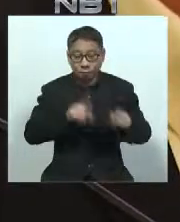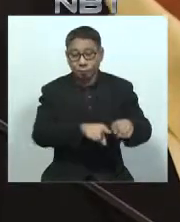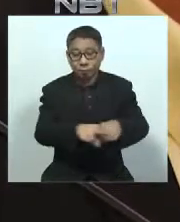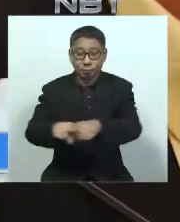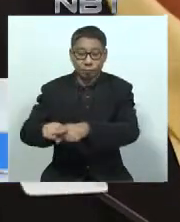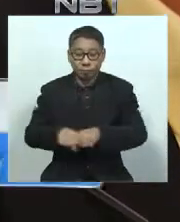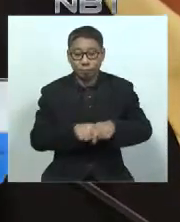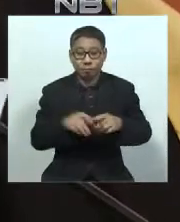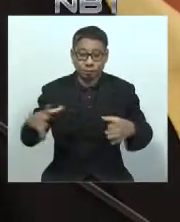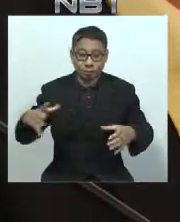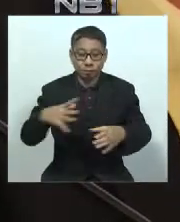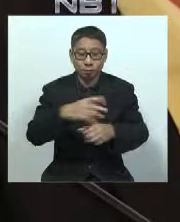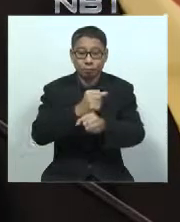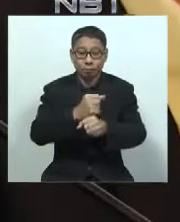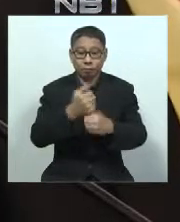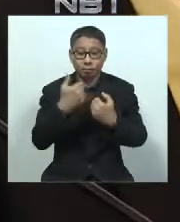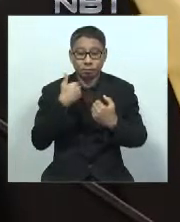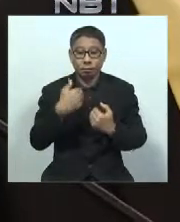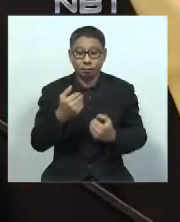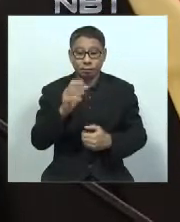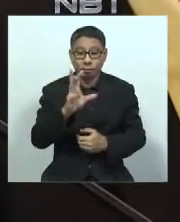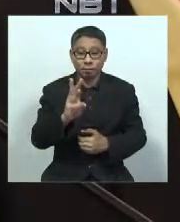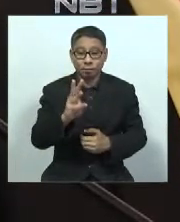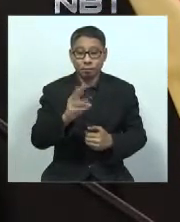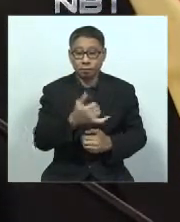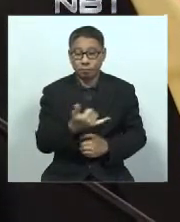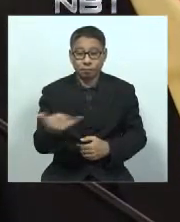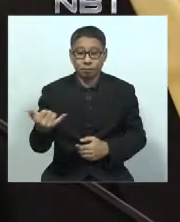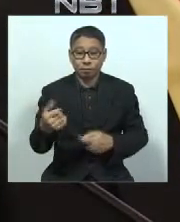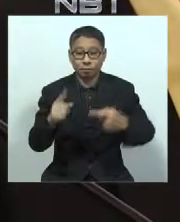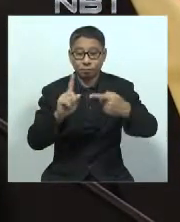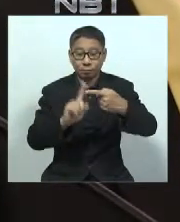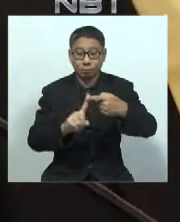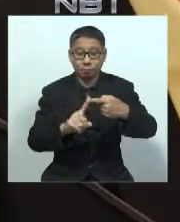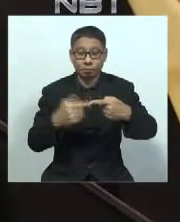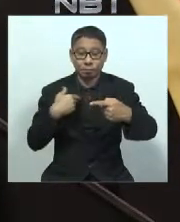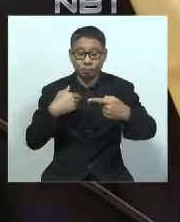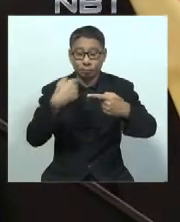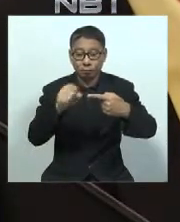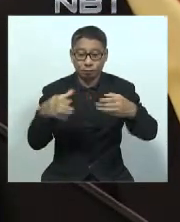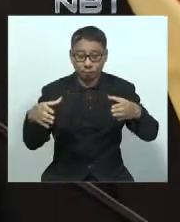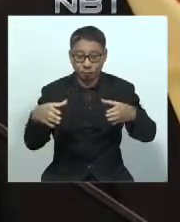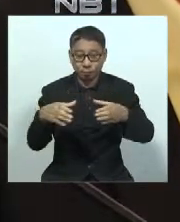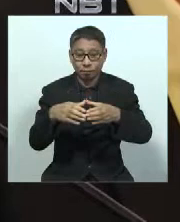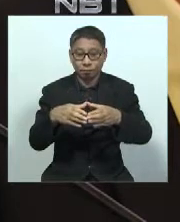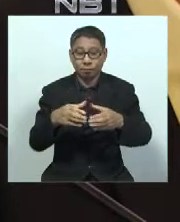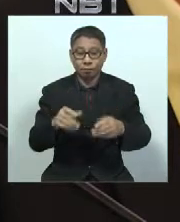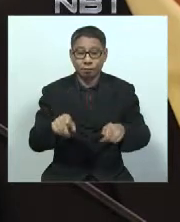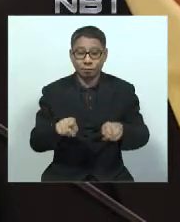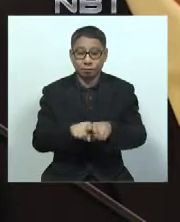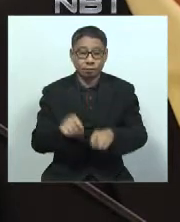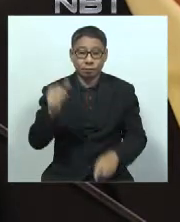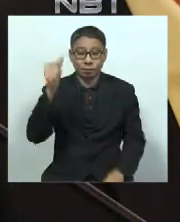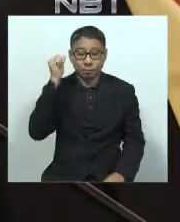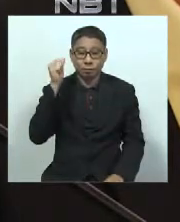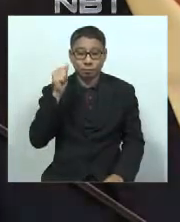ก็ได้ข้อสรุปอยู่ทั้งหมดนะครับ6ประการนะฮะอันที่1คือ10พรรคยังยืนยันข้อตกลงเดิ